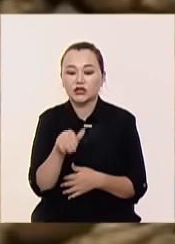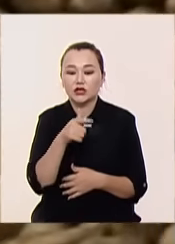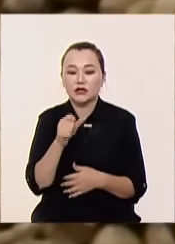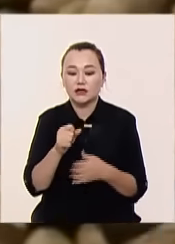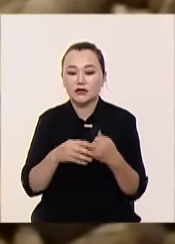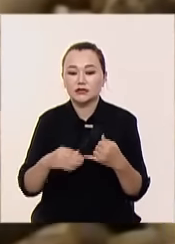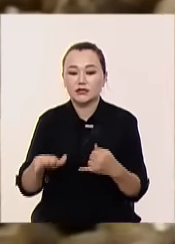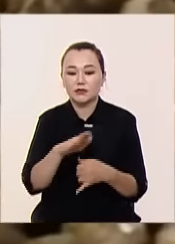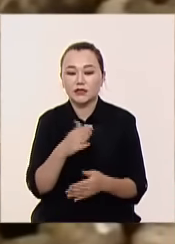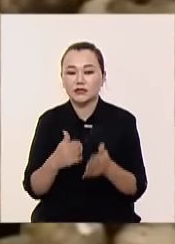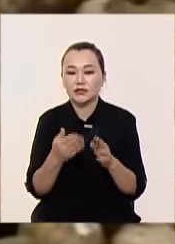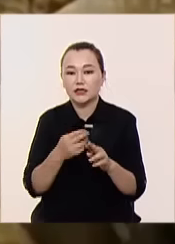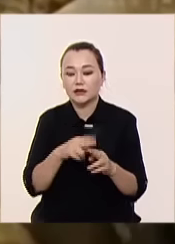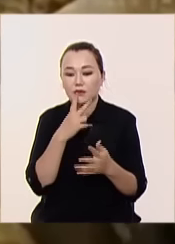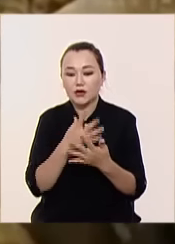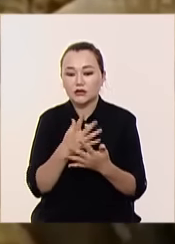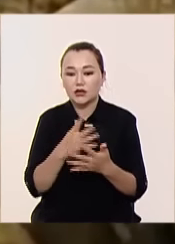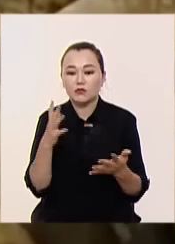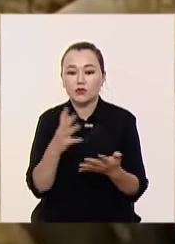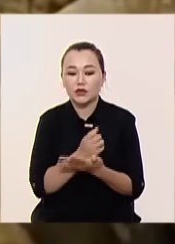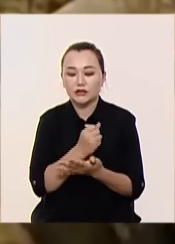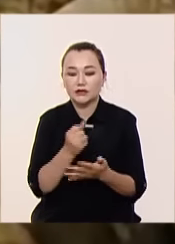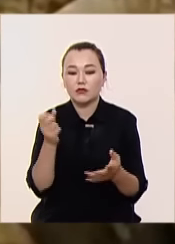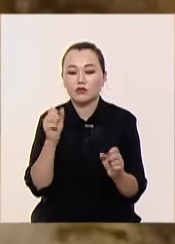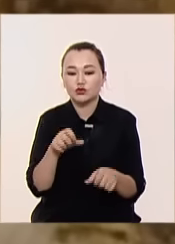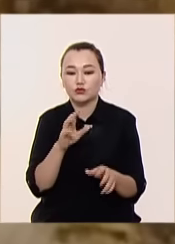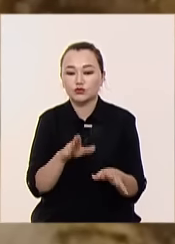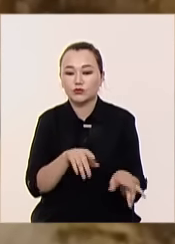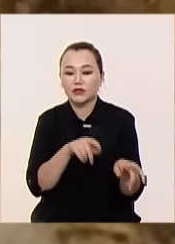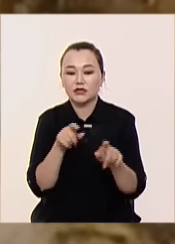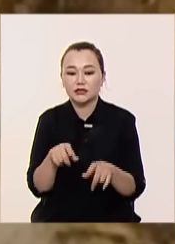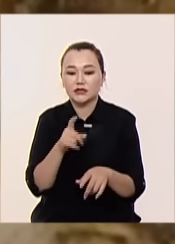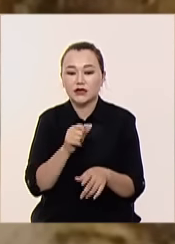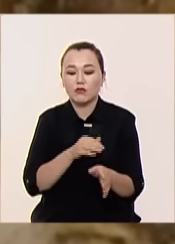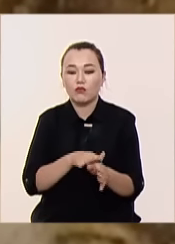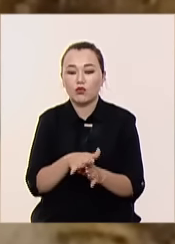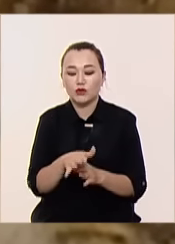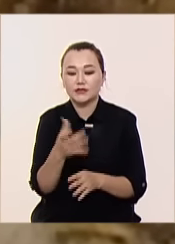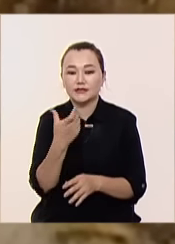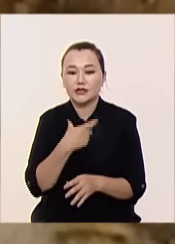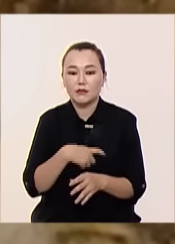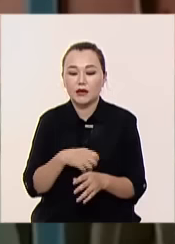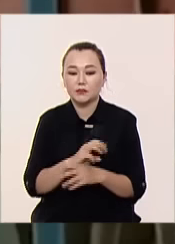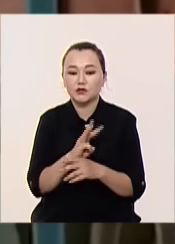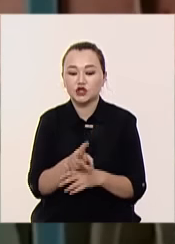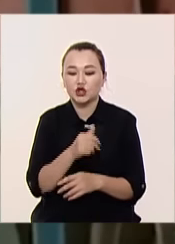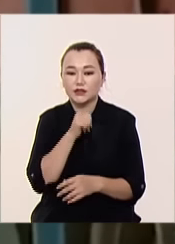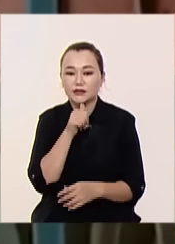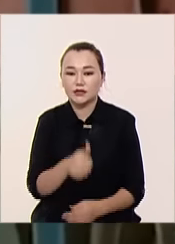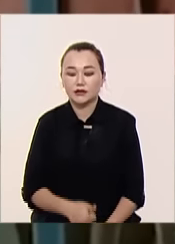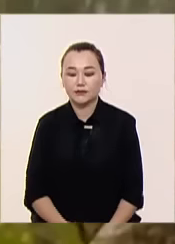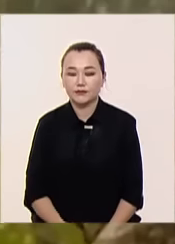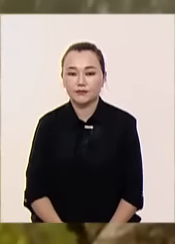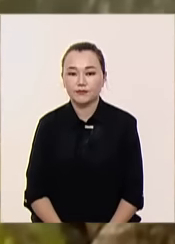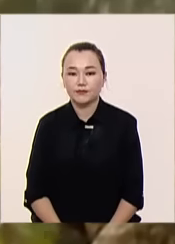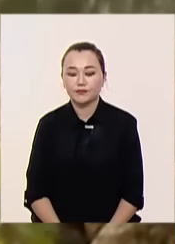гектаров. Если этого показателя удастся добиться, то можно будет перейти на полное самообеспечение сахаром. Анастасия Новикова, Дуран Абзиев, Абзал